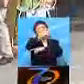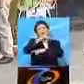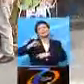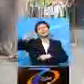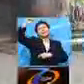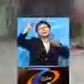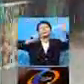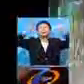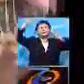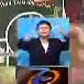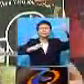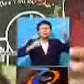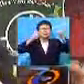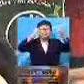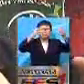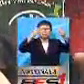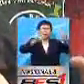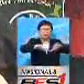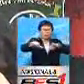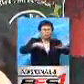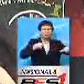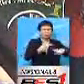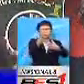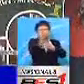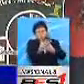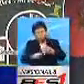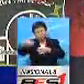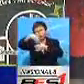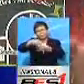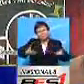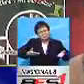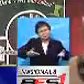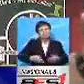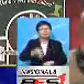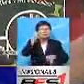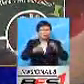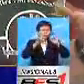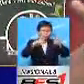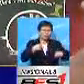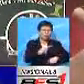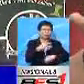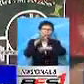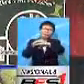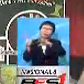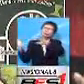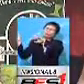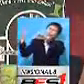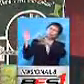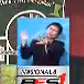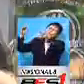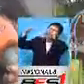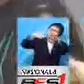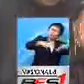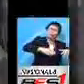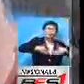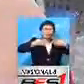Kemerdekaan Negara. Banyak aktiviti boleh kita serapkan kat dalam ni. So kalau boleh kita panggil crowd-crowd yang ramai, kita meriahkan apa